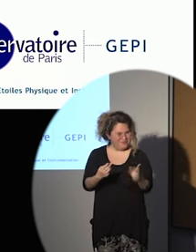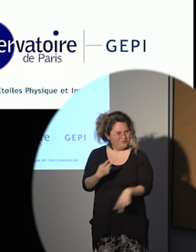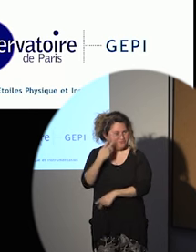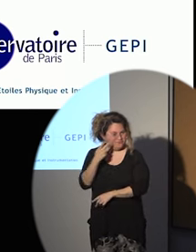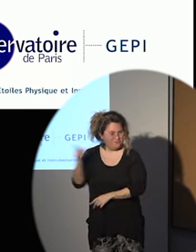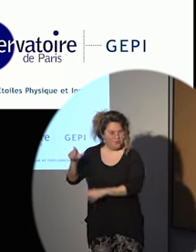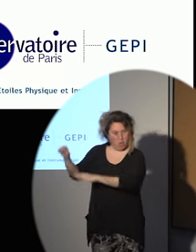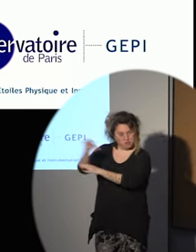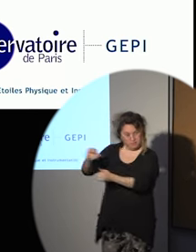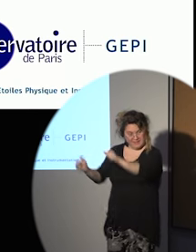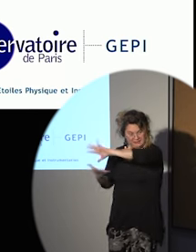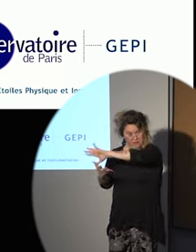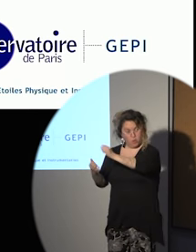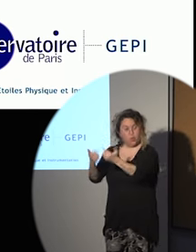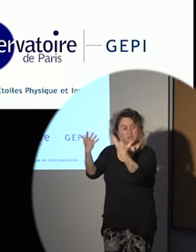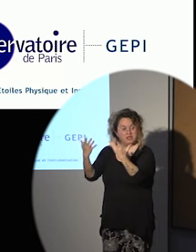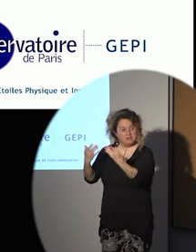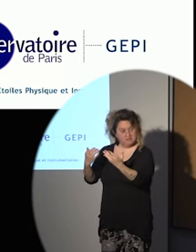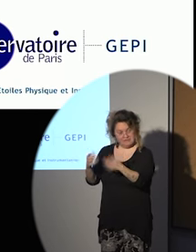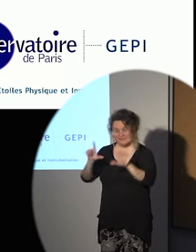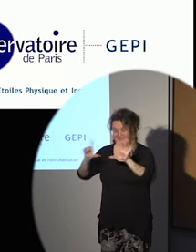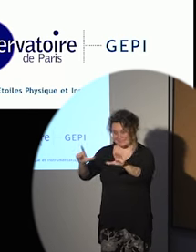en 7 milliards d'années. Oui.